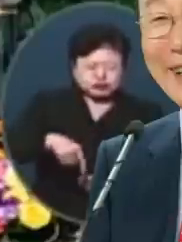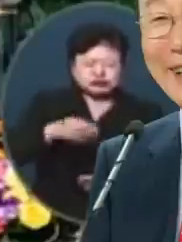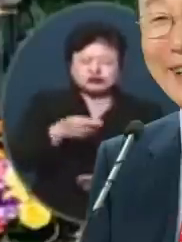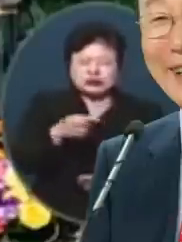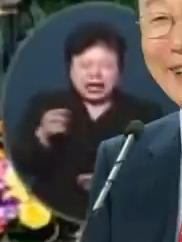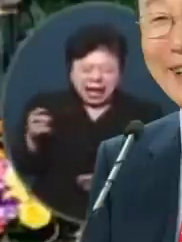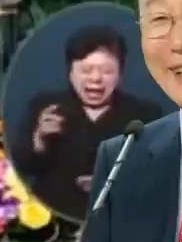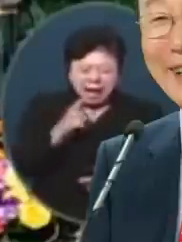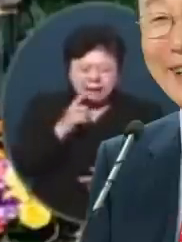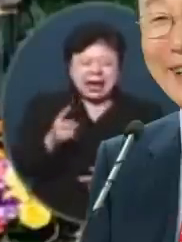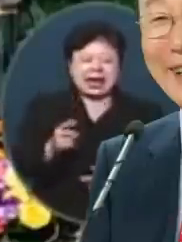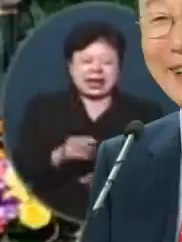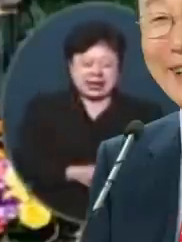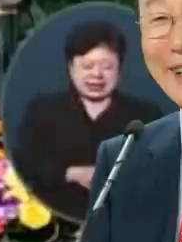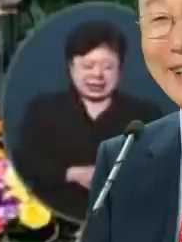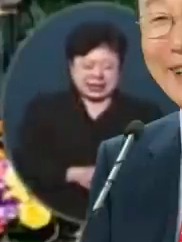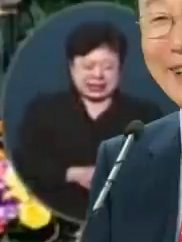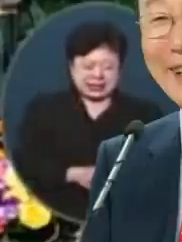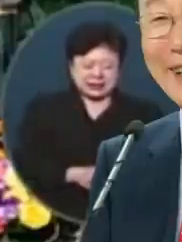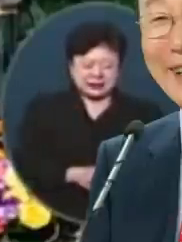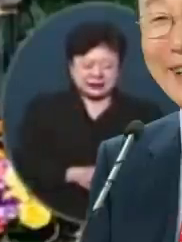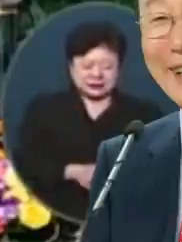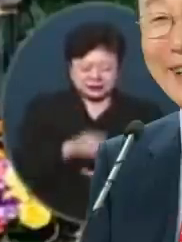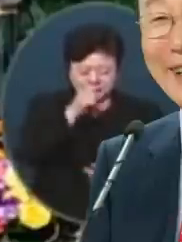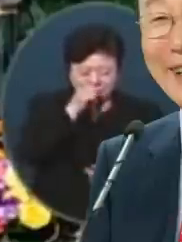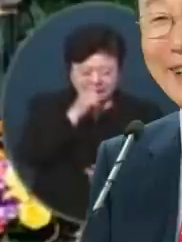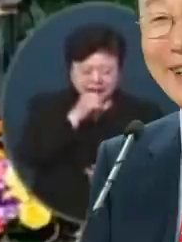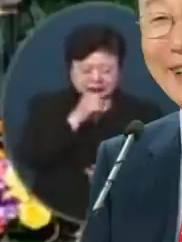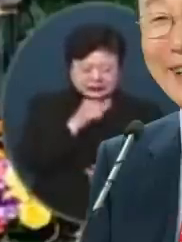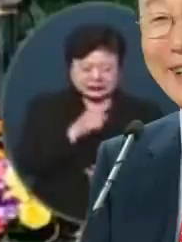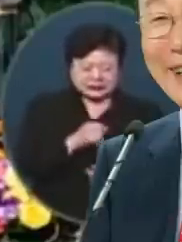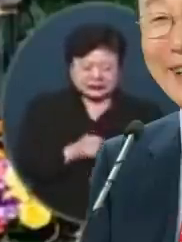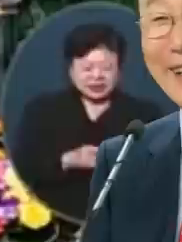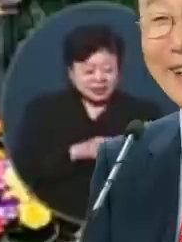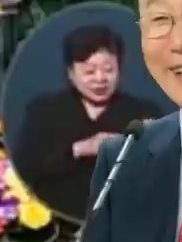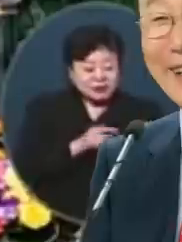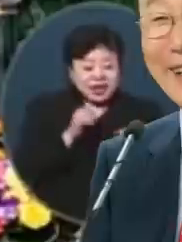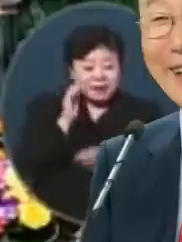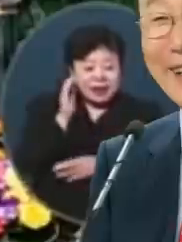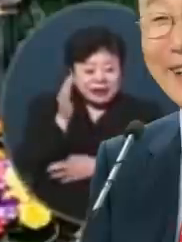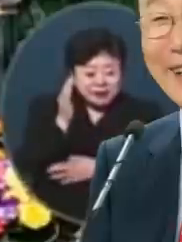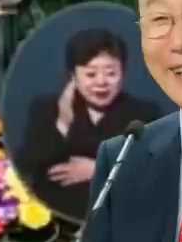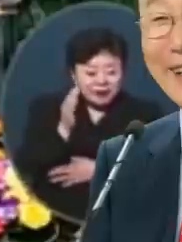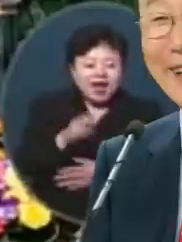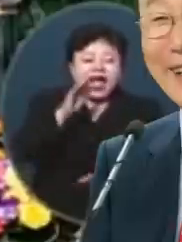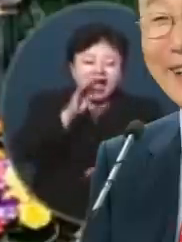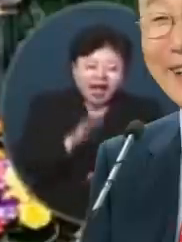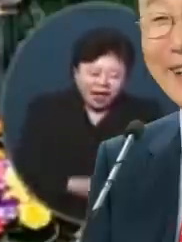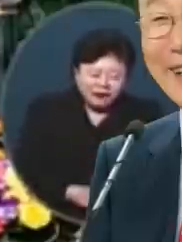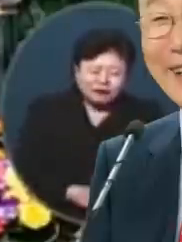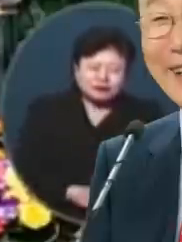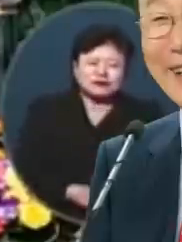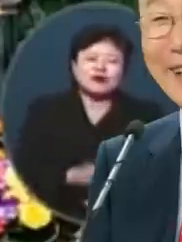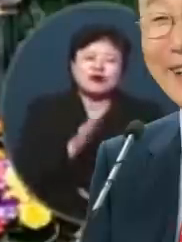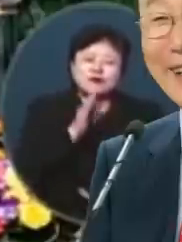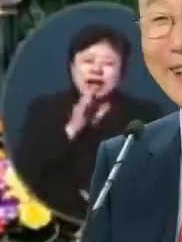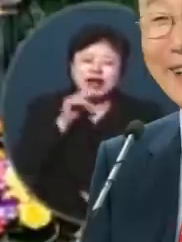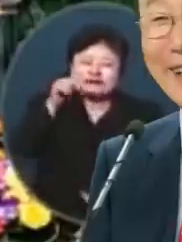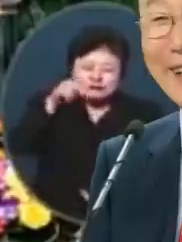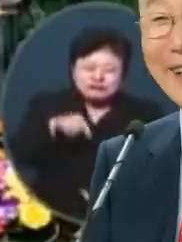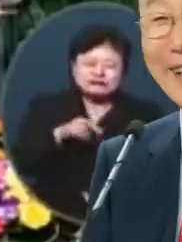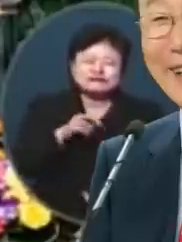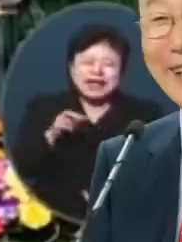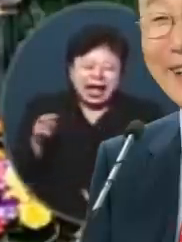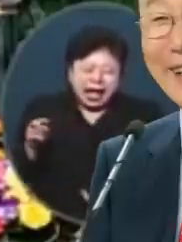무능하니 그렇구나 이렇게 꾸짖지 말고 아내가 무슨 말을 하면 아이고 그랬구나